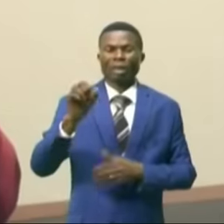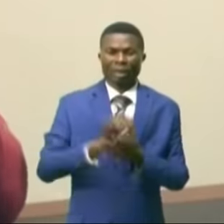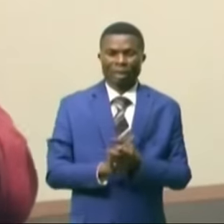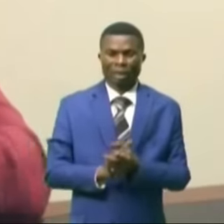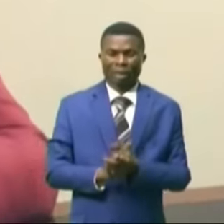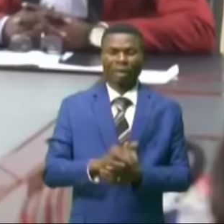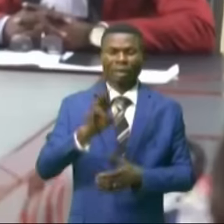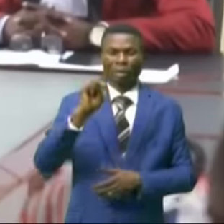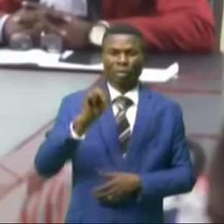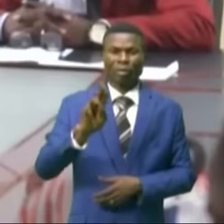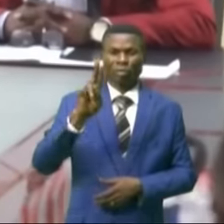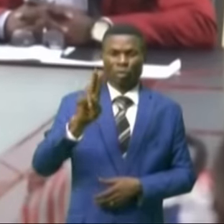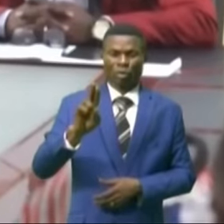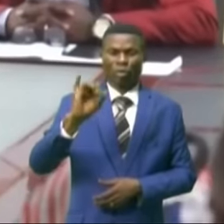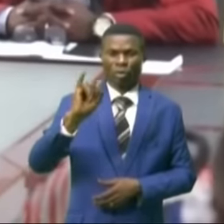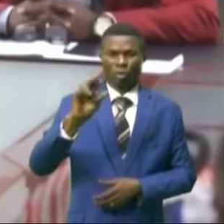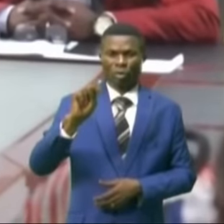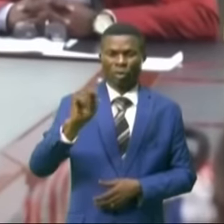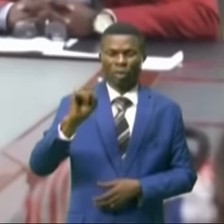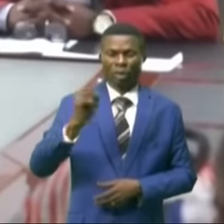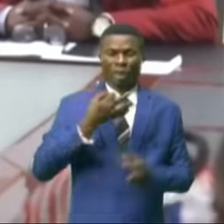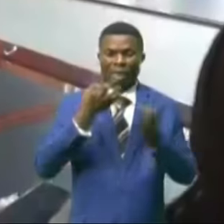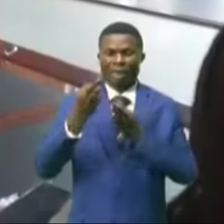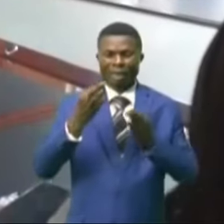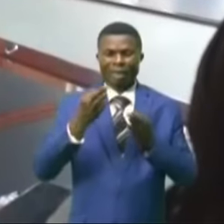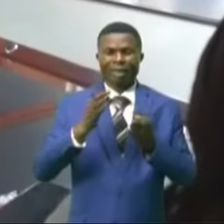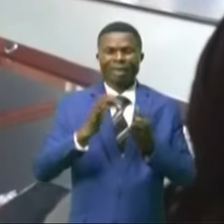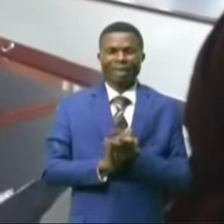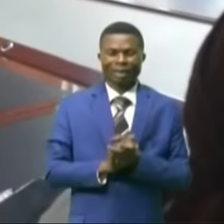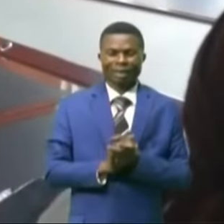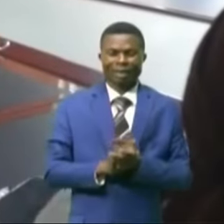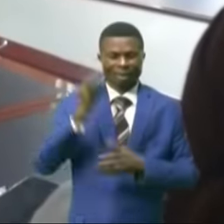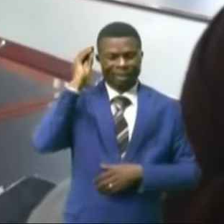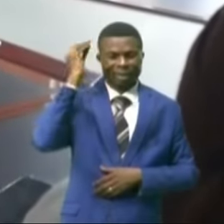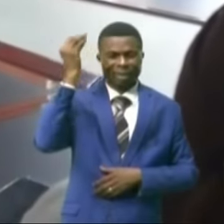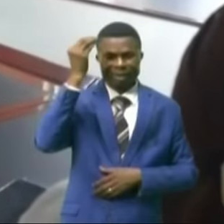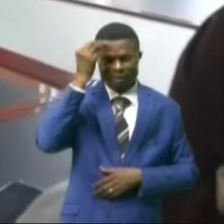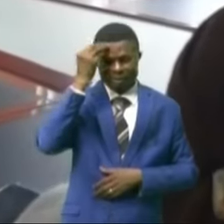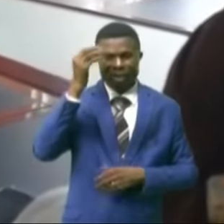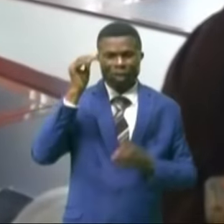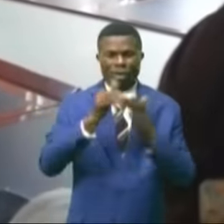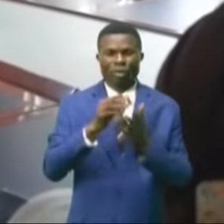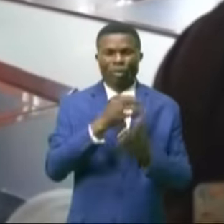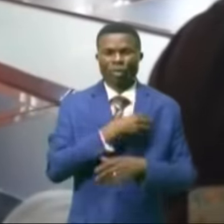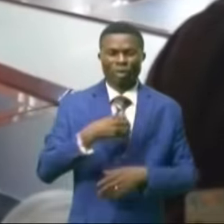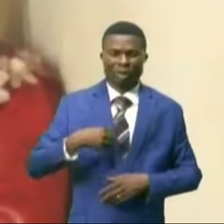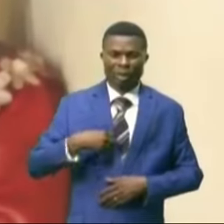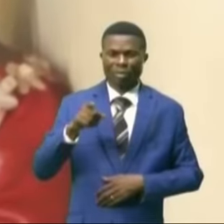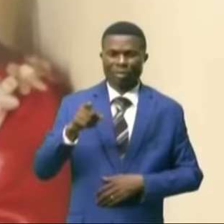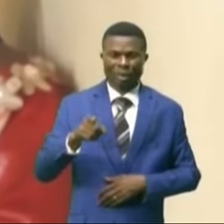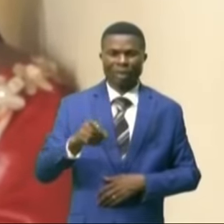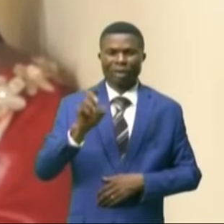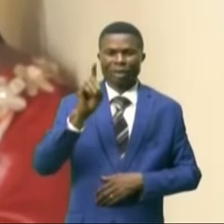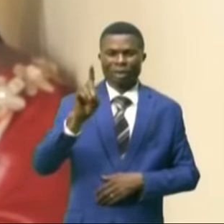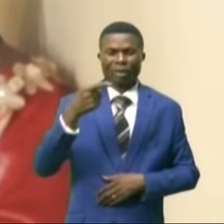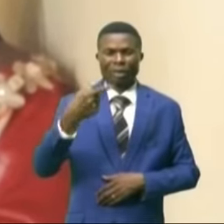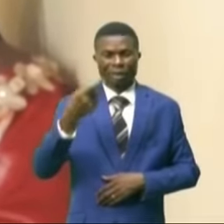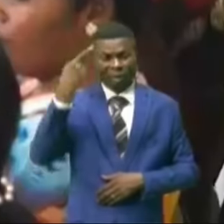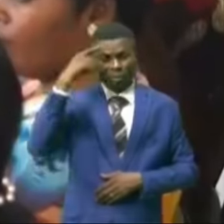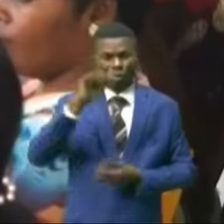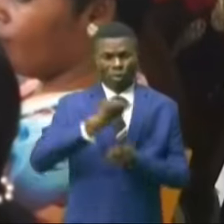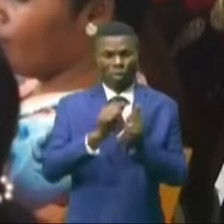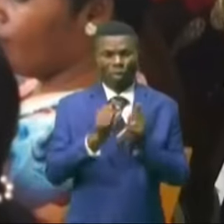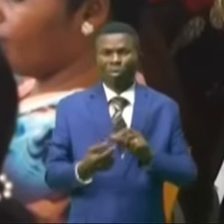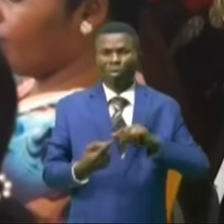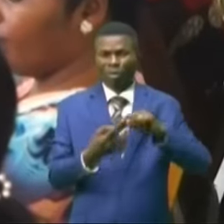Munyangi Kambala Denis, a à son tour exprimé la reconnaissance à l'RDG Fabrice Lucindé pour l'attention